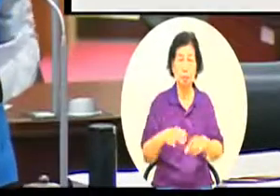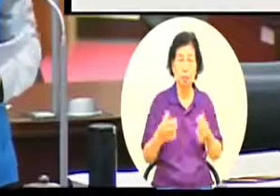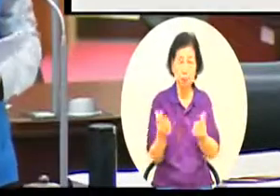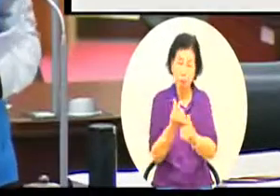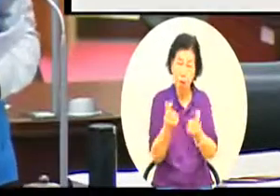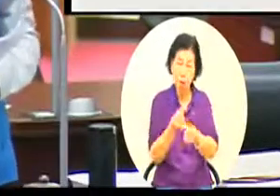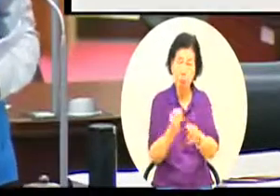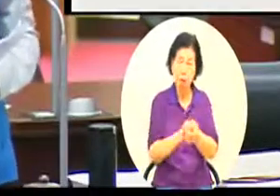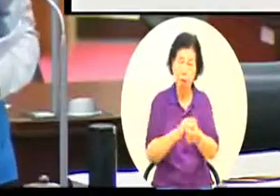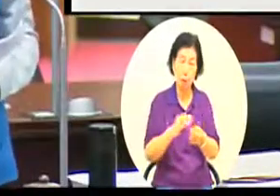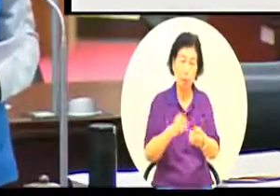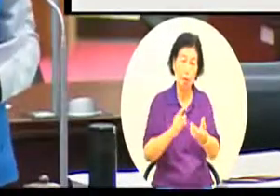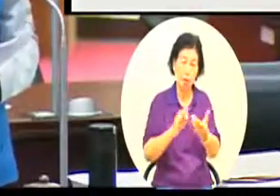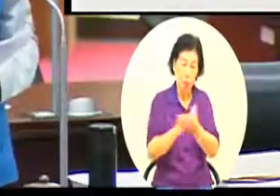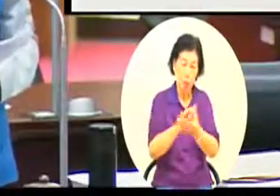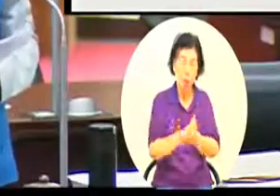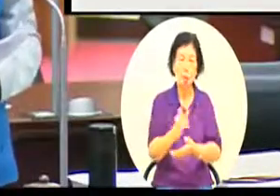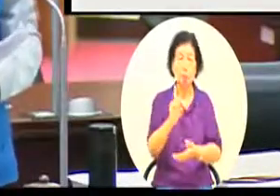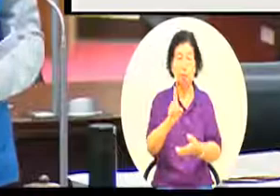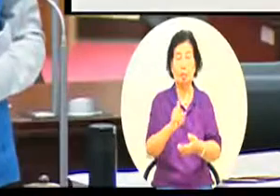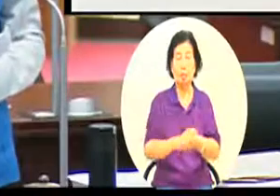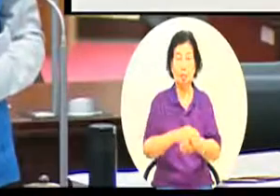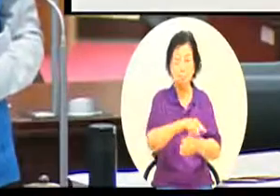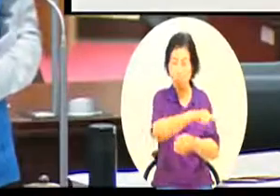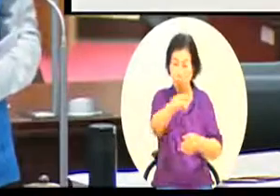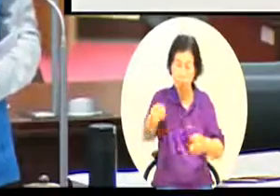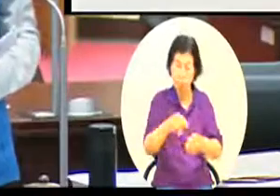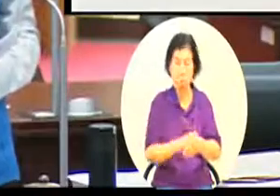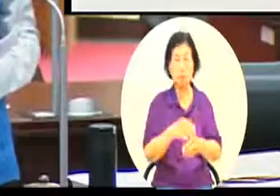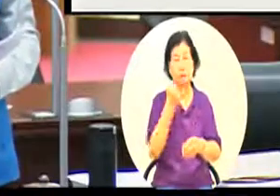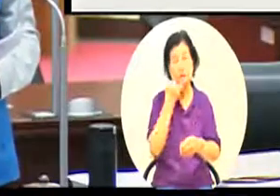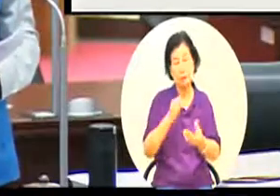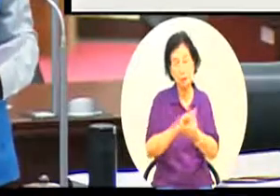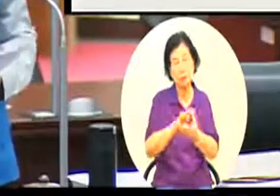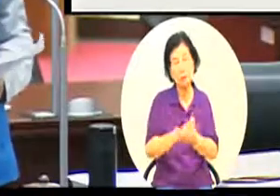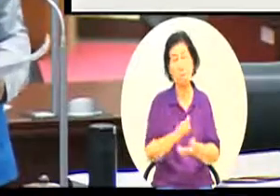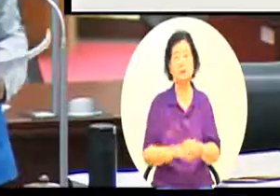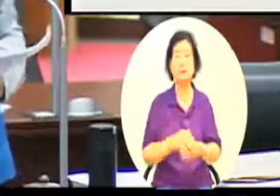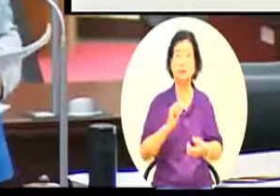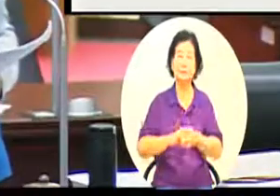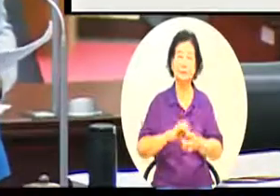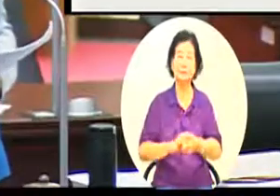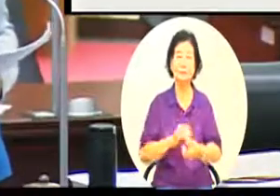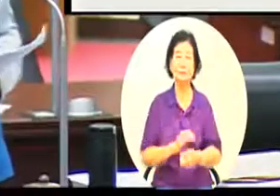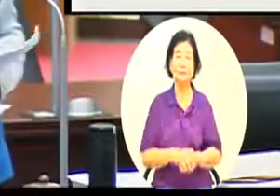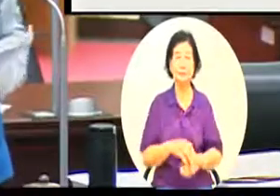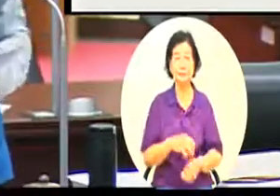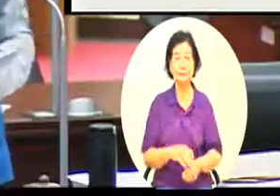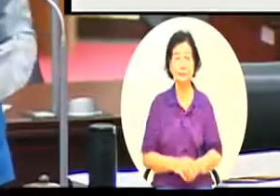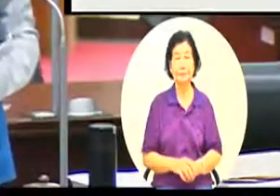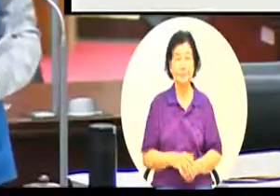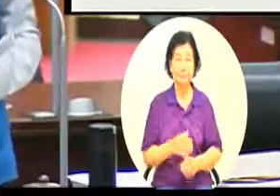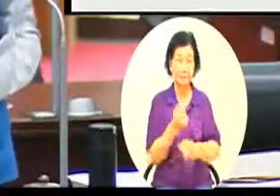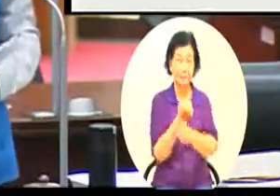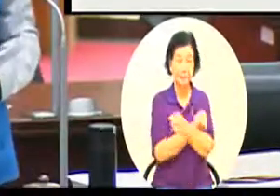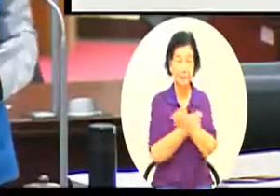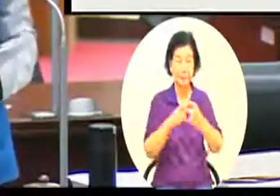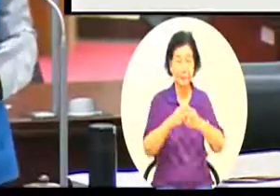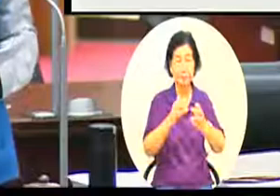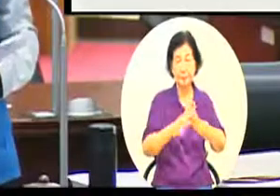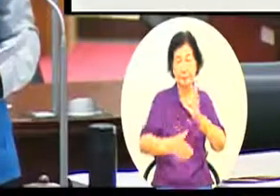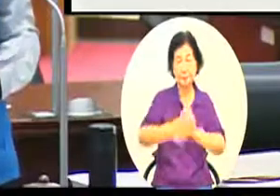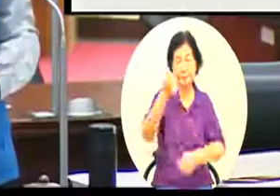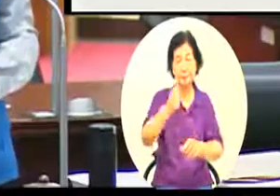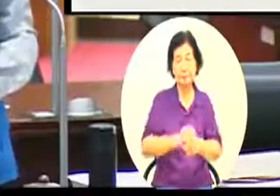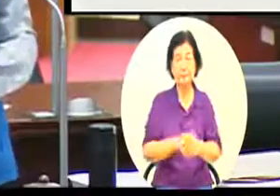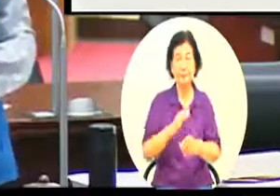要大家一起穿，怎么能让每一个人穿得下呢？而且我们劳工局局长也一再的